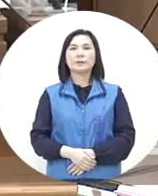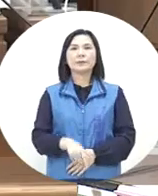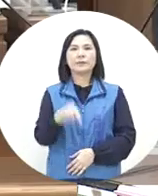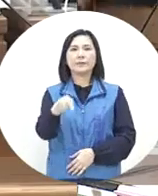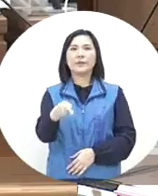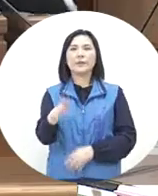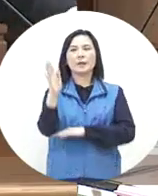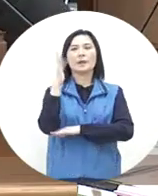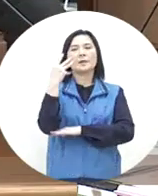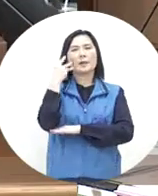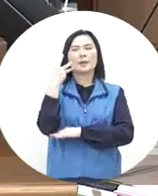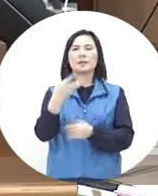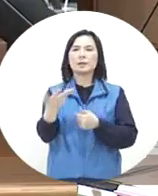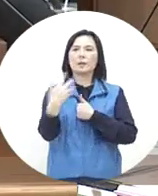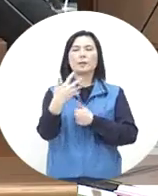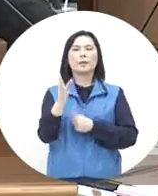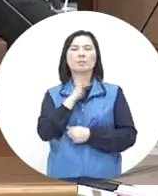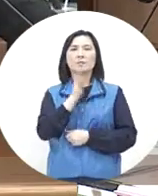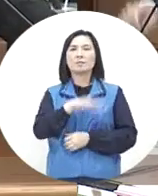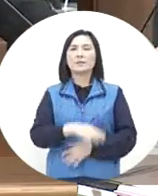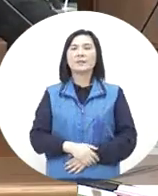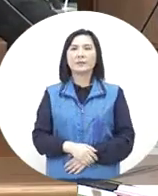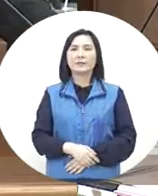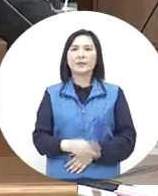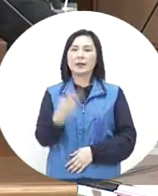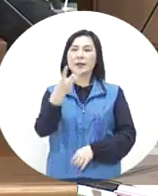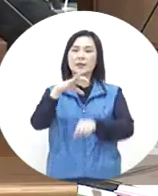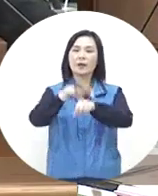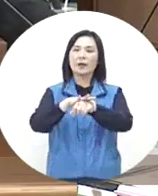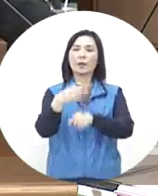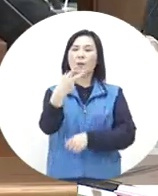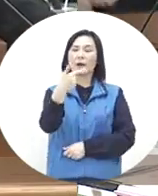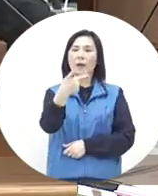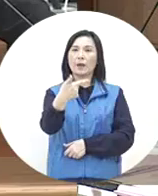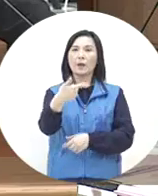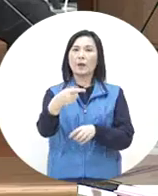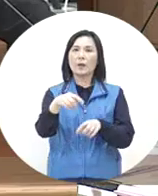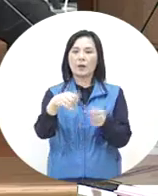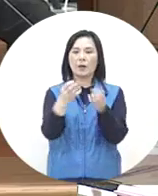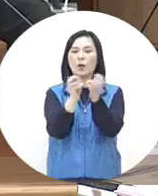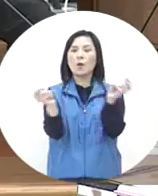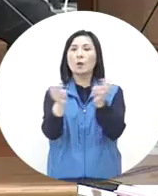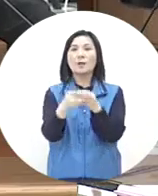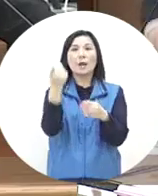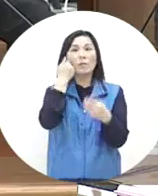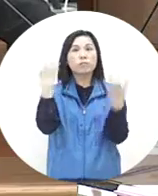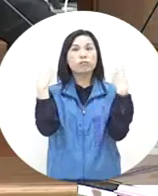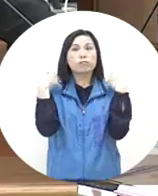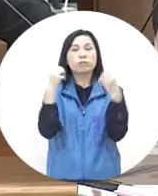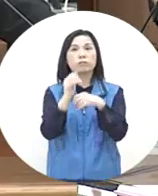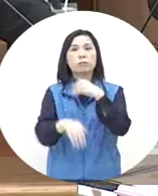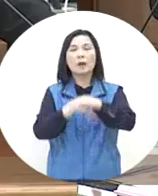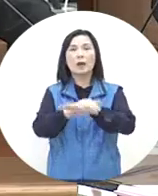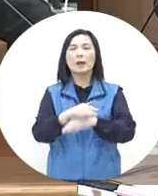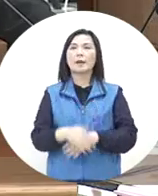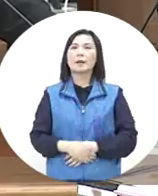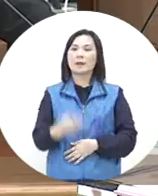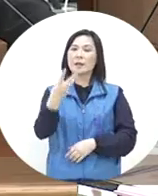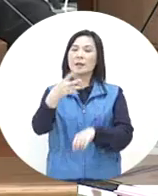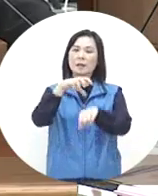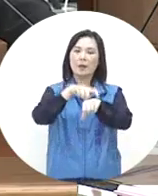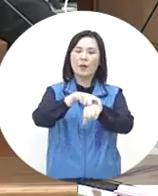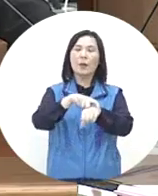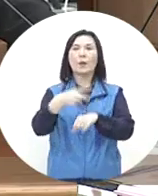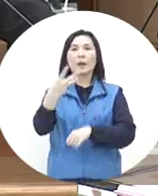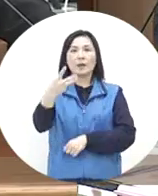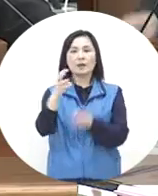啊，没有意思啊，赶快。 三环六线谁来实现呐、啊？吼啊，那快了，三环三线，当初在朱立伦当市